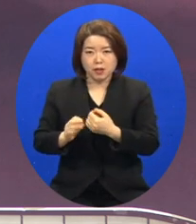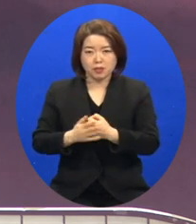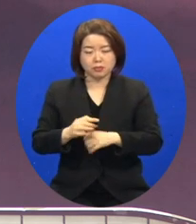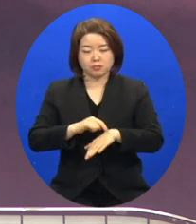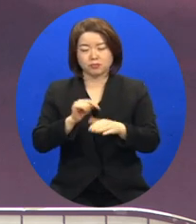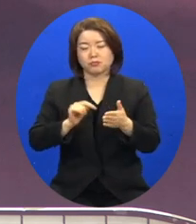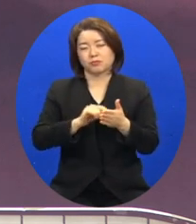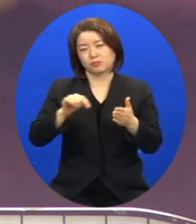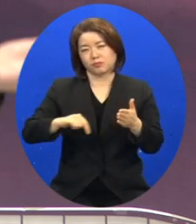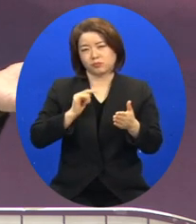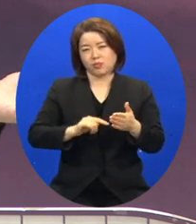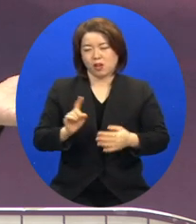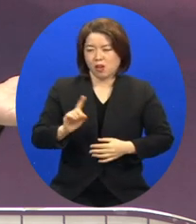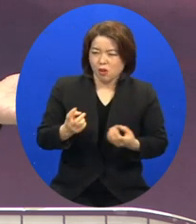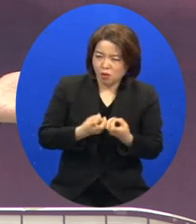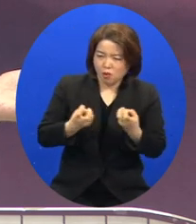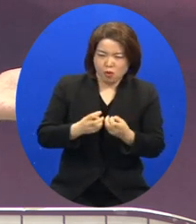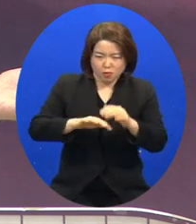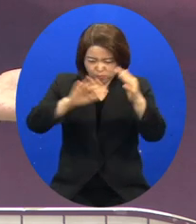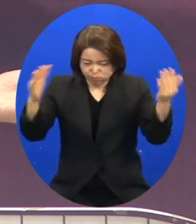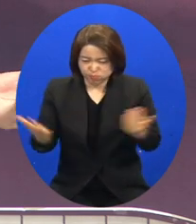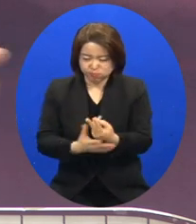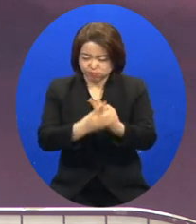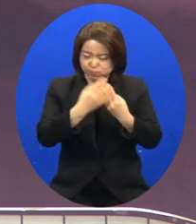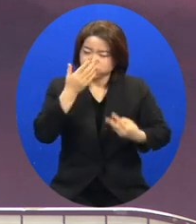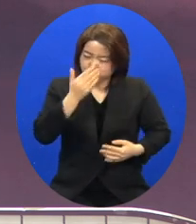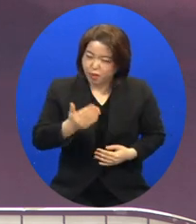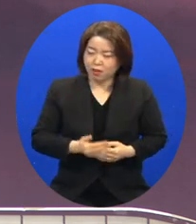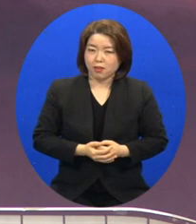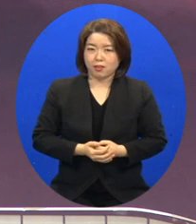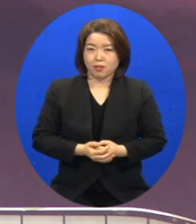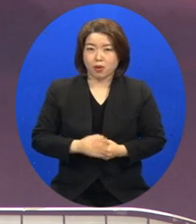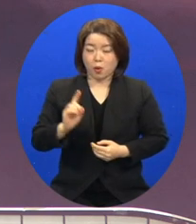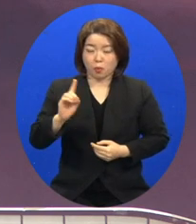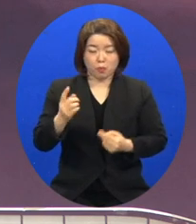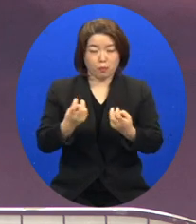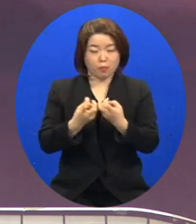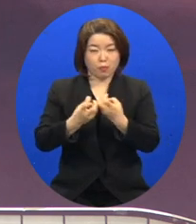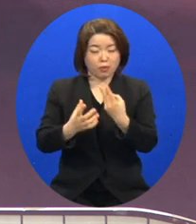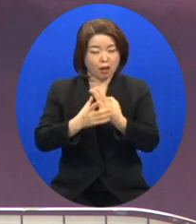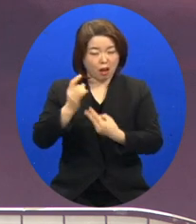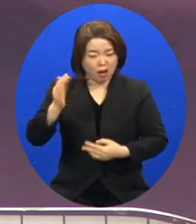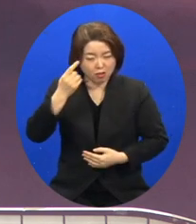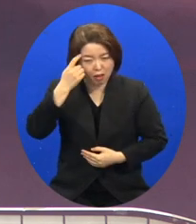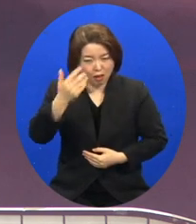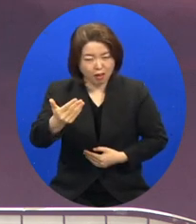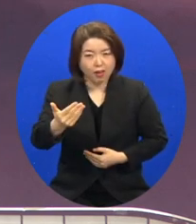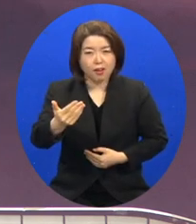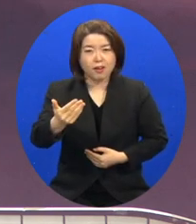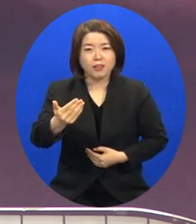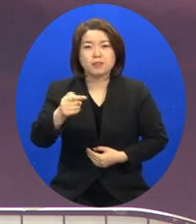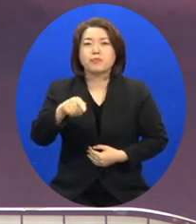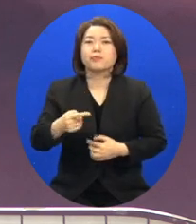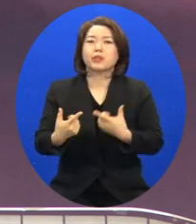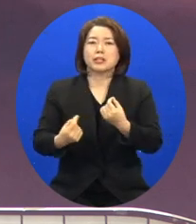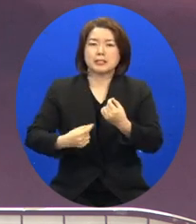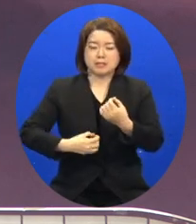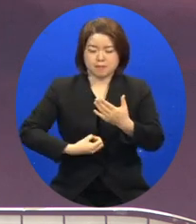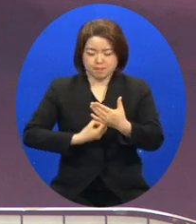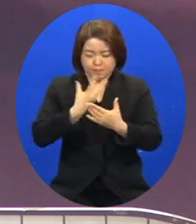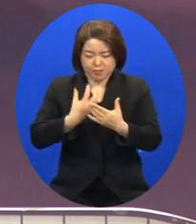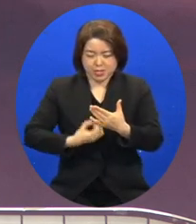마음속에 어떻게 다 하나가 될 수 있어 어떻게 다 하나가 더 라는 거야 그런 아 정말 속에서부터